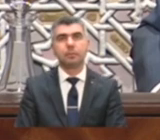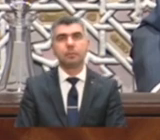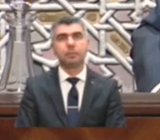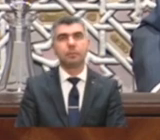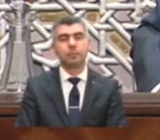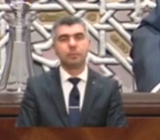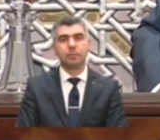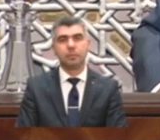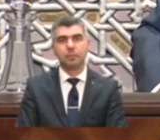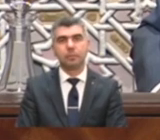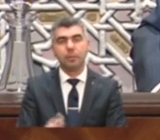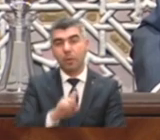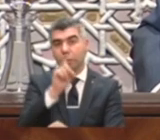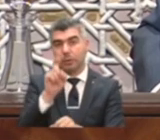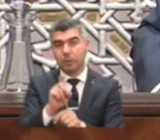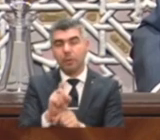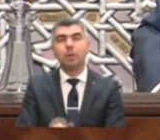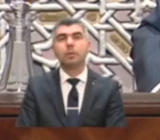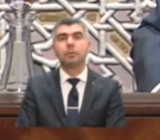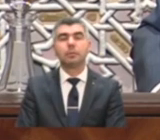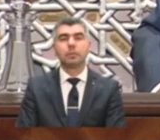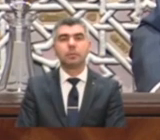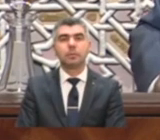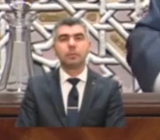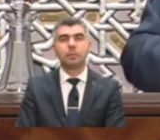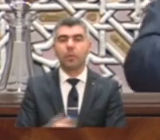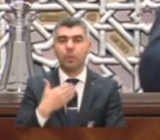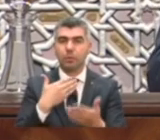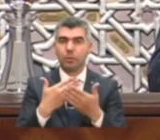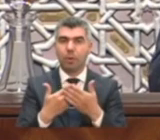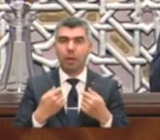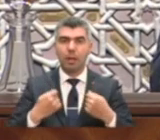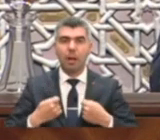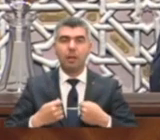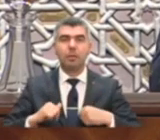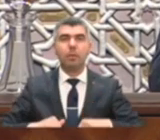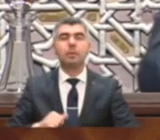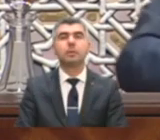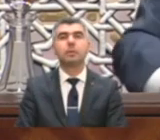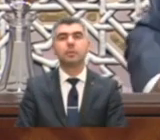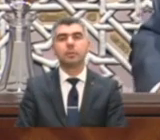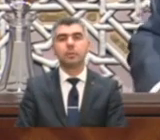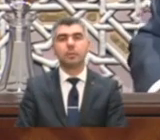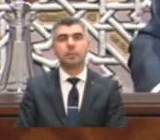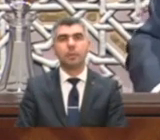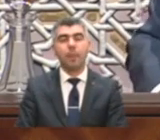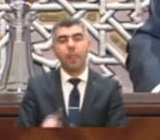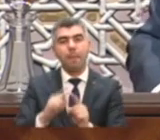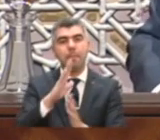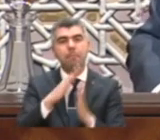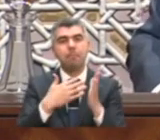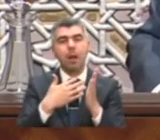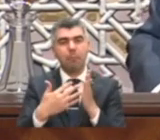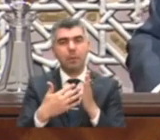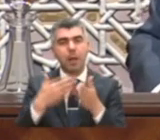سيد نائب محترم سي رفيق. شكرا سيد الرئيس. السيدة الوزيرة محترمة، حدد البرنامج الوطني